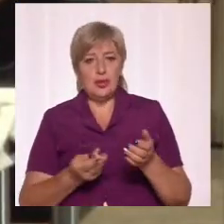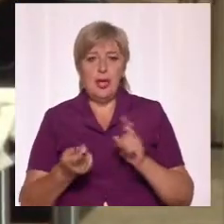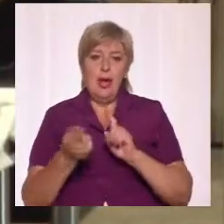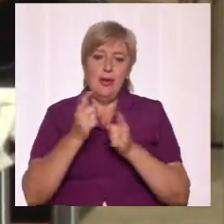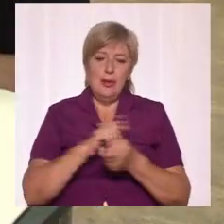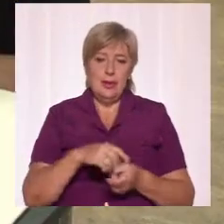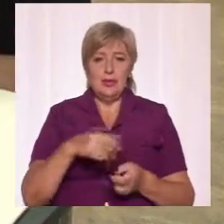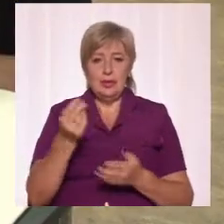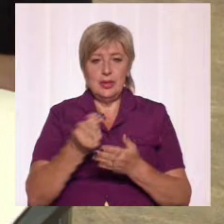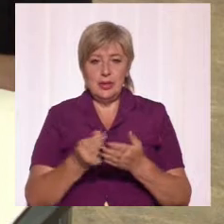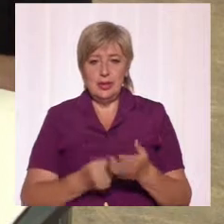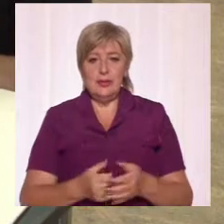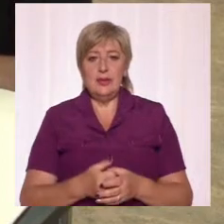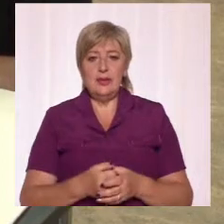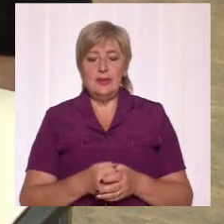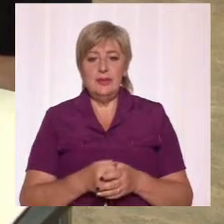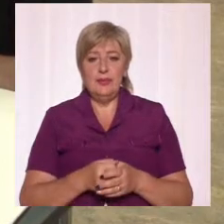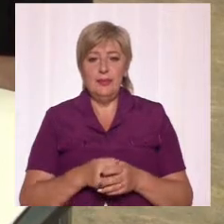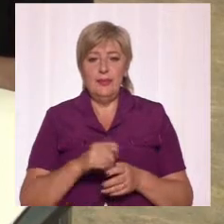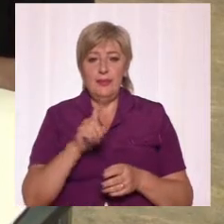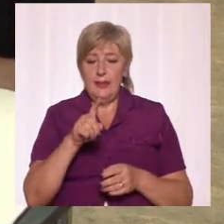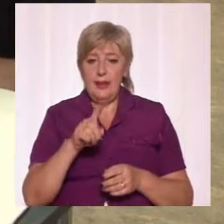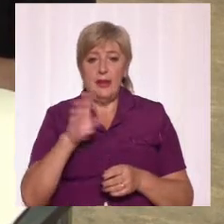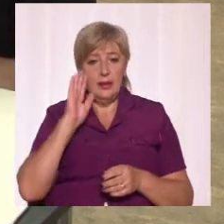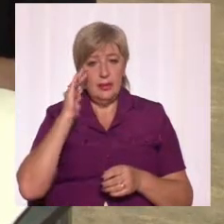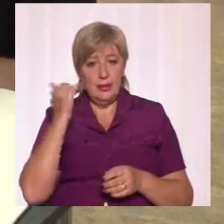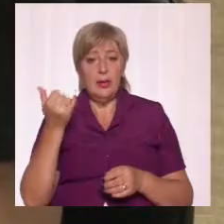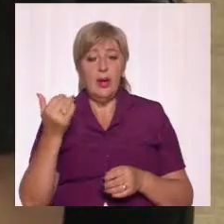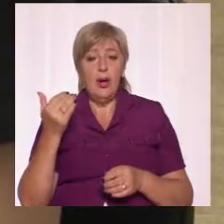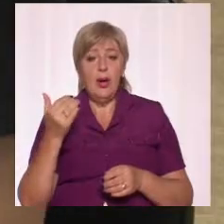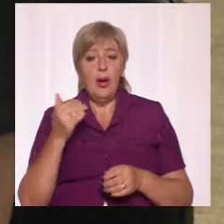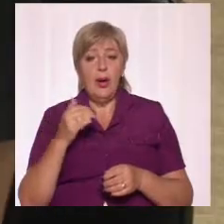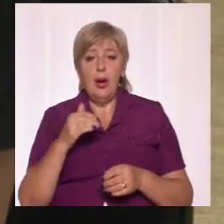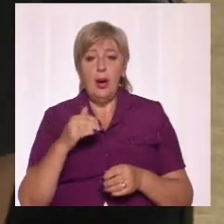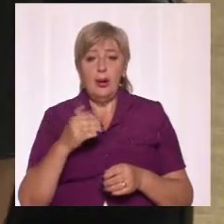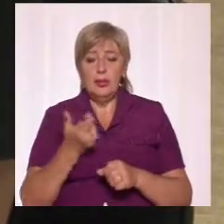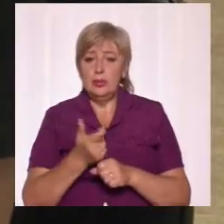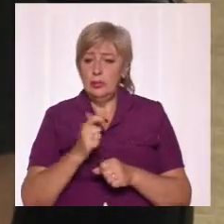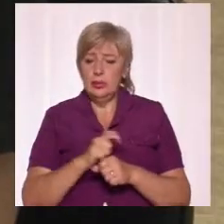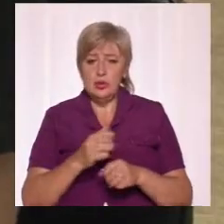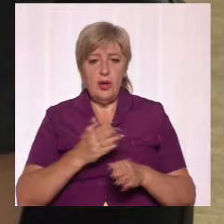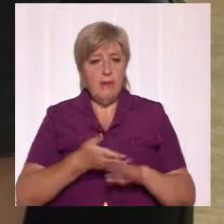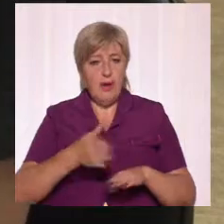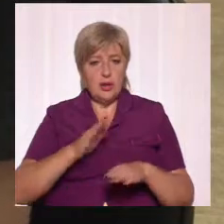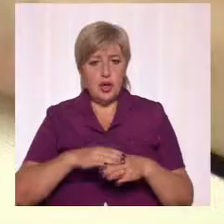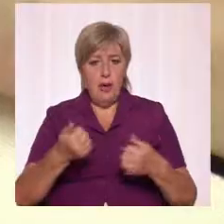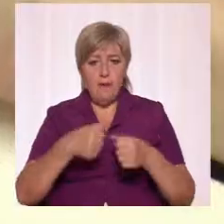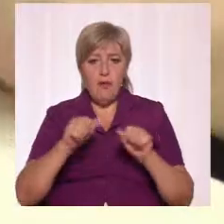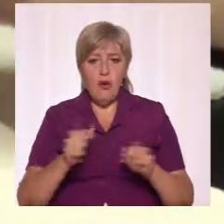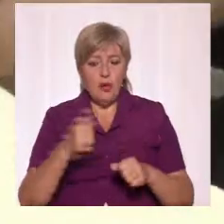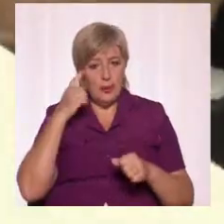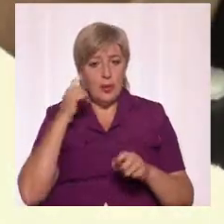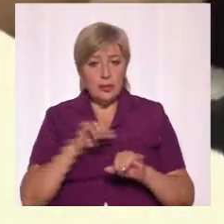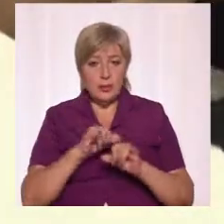дивлюсь на свою дитину. У Злати Мілікової дитина має важку форму ментального розладу. За її словами, створити центр реабілітації, де діти